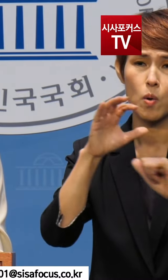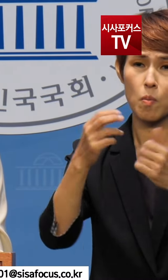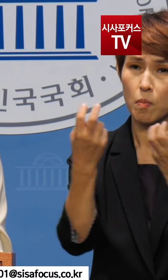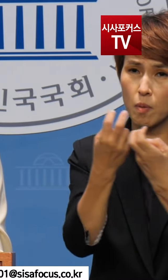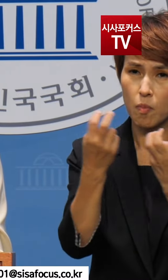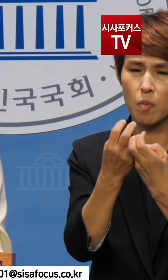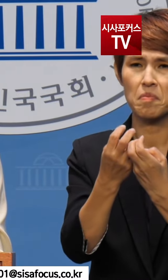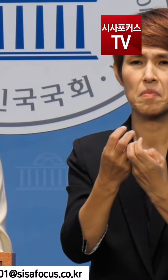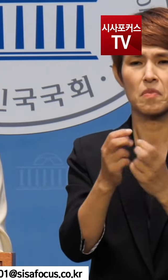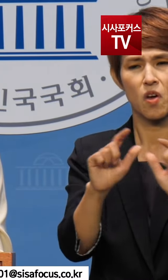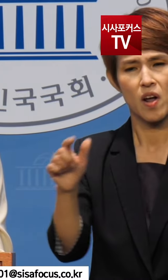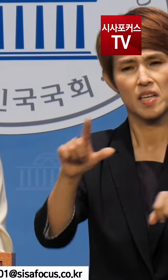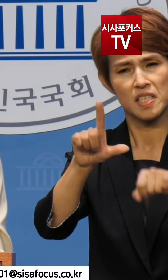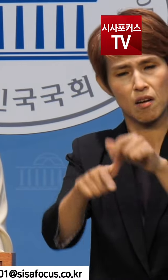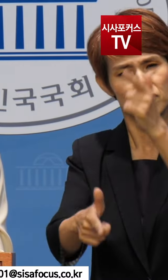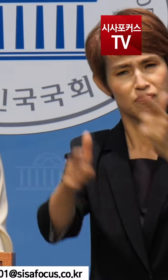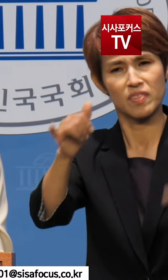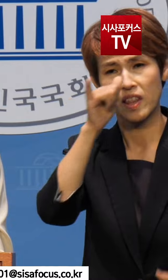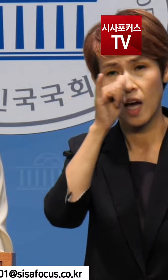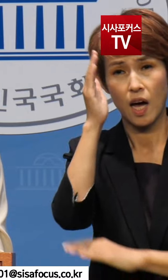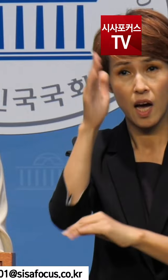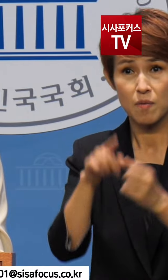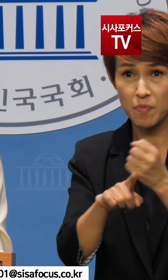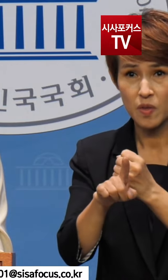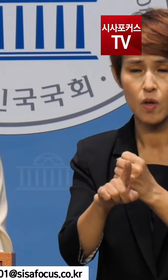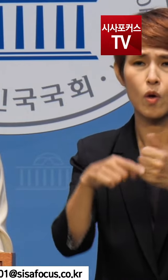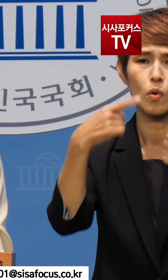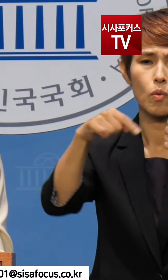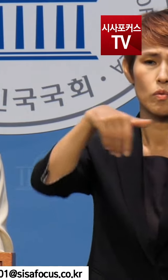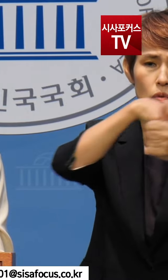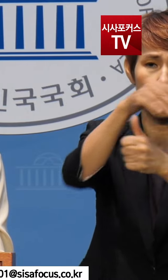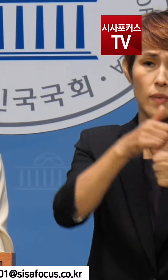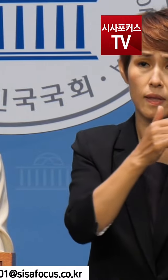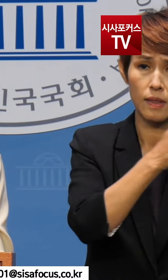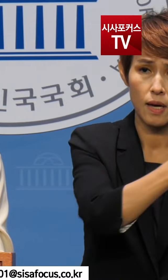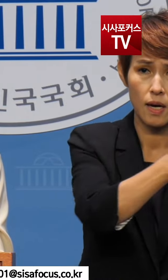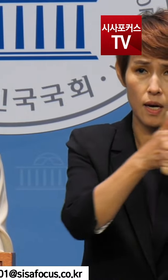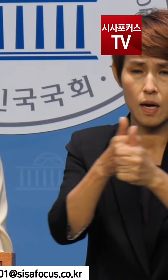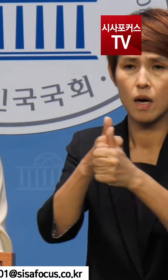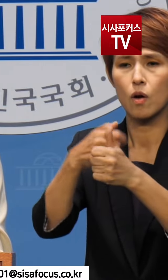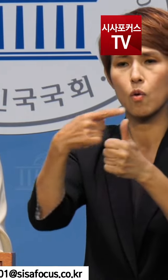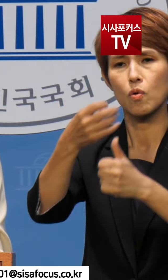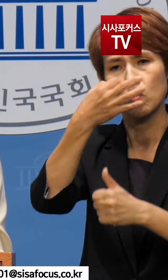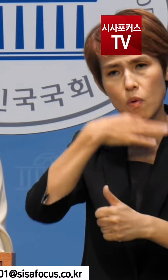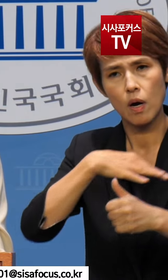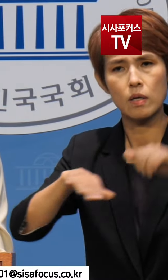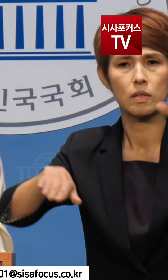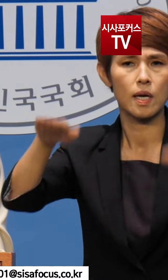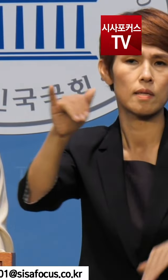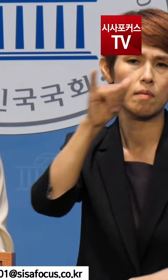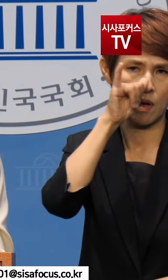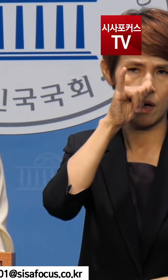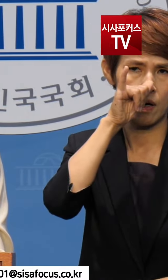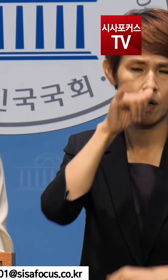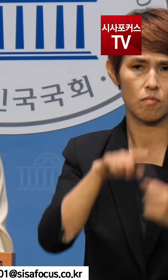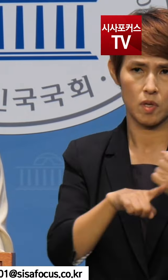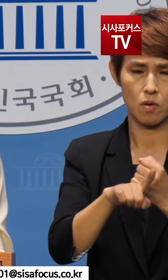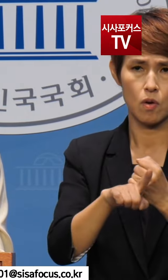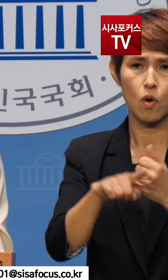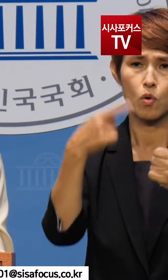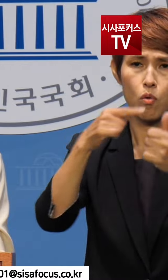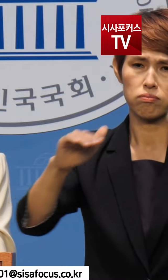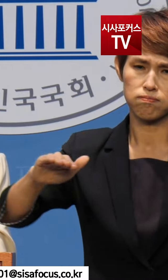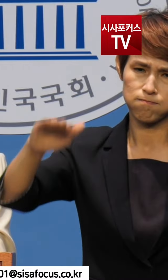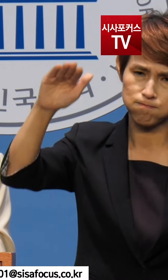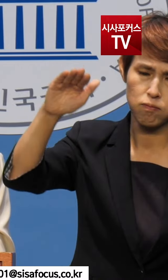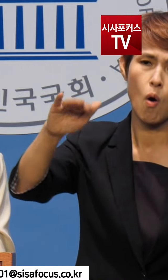시간이 다양하다는 의미는 결국 기존 교육 여건에 따라 교육적 효과의 차이로 나타나고 교육적 격차를 심화시킬